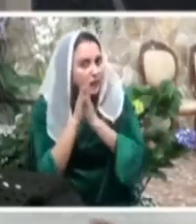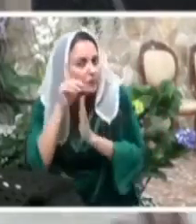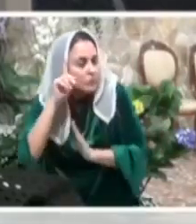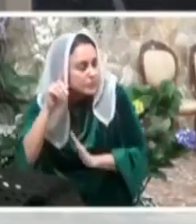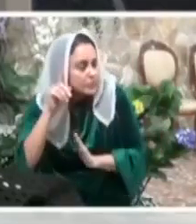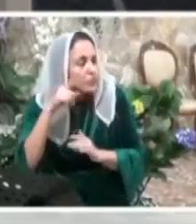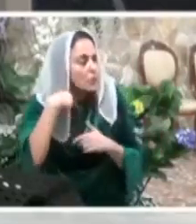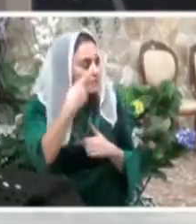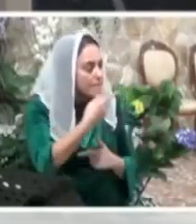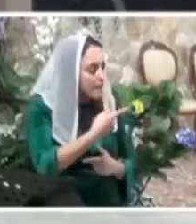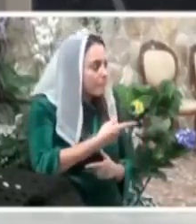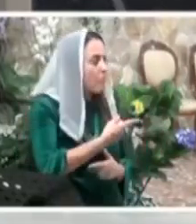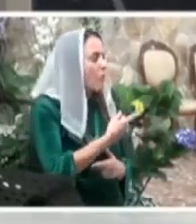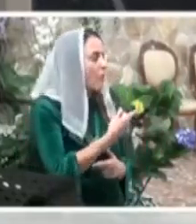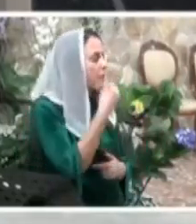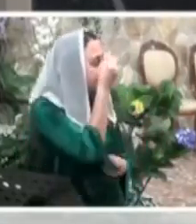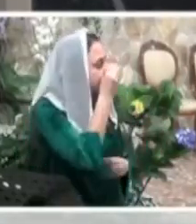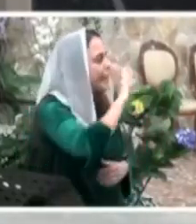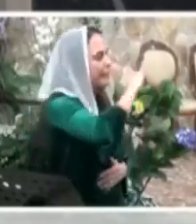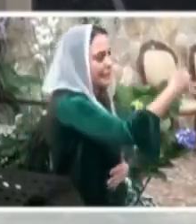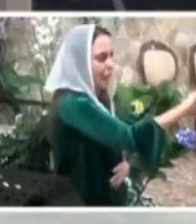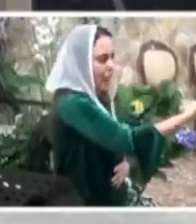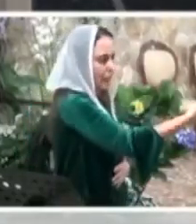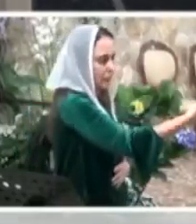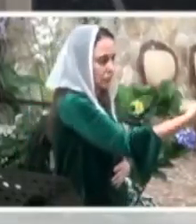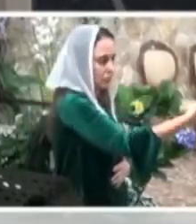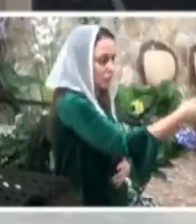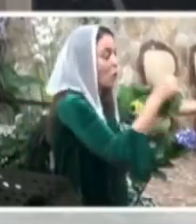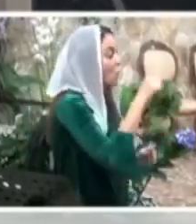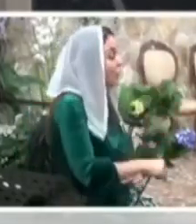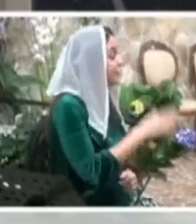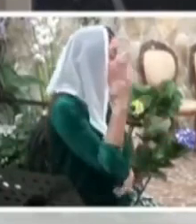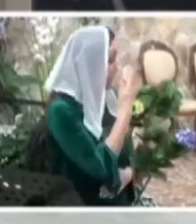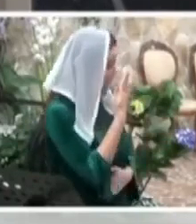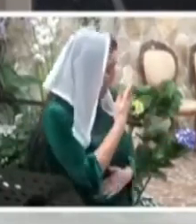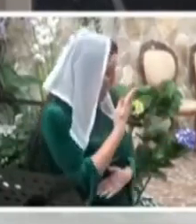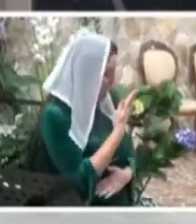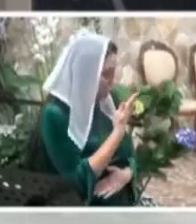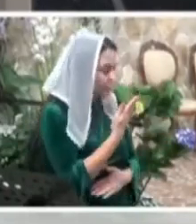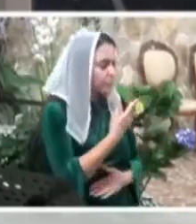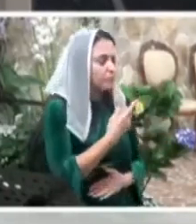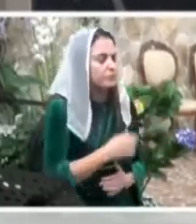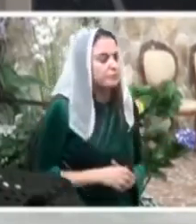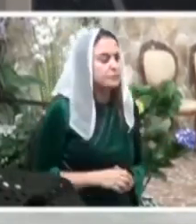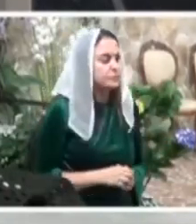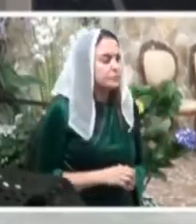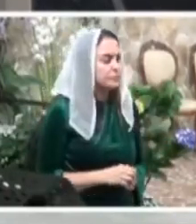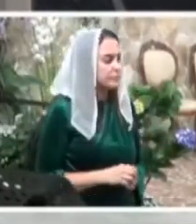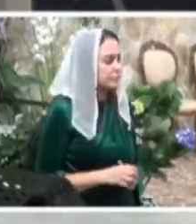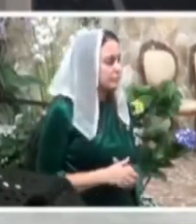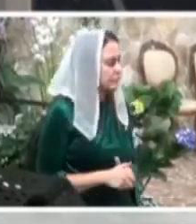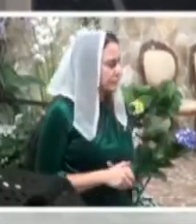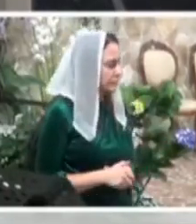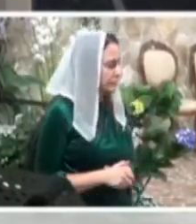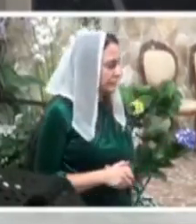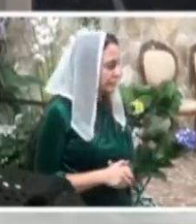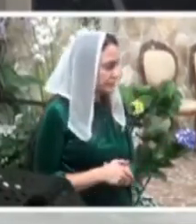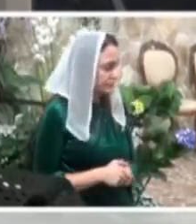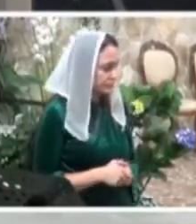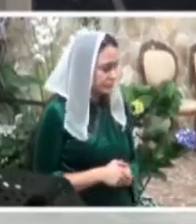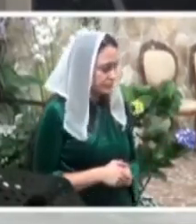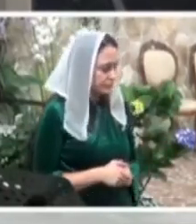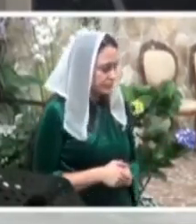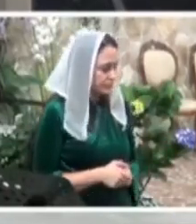per chiunque altro. Quindi basta che qualche cosa arriva e usciamo subito dalla porta.